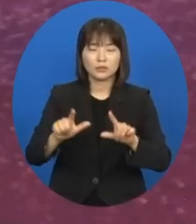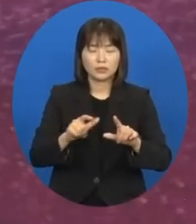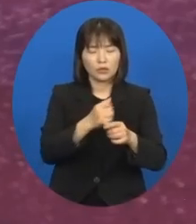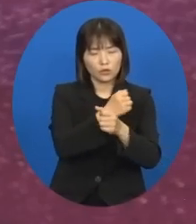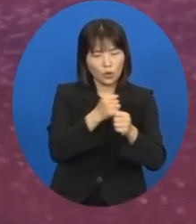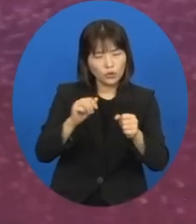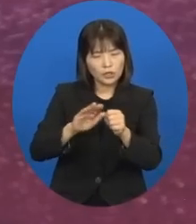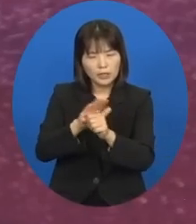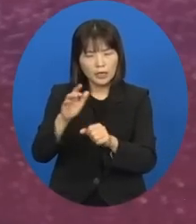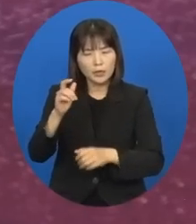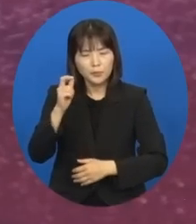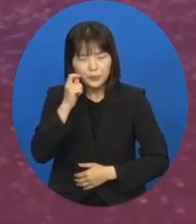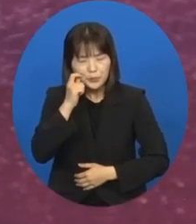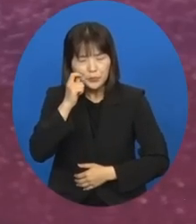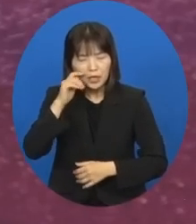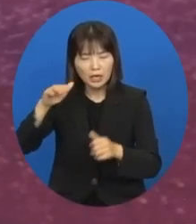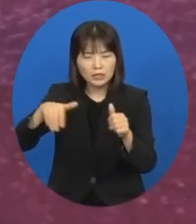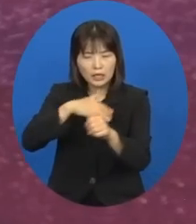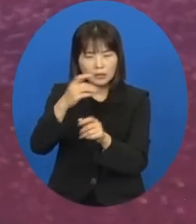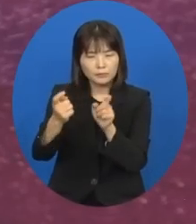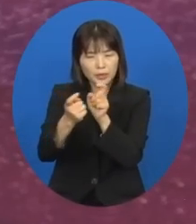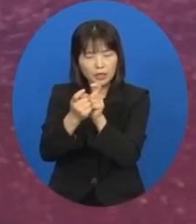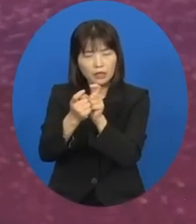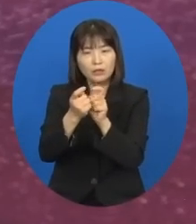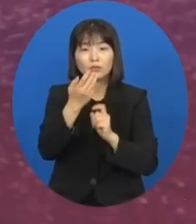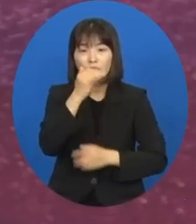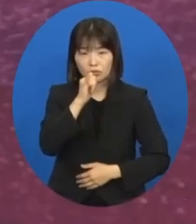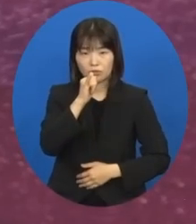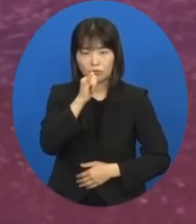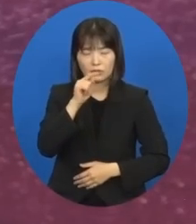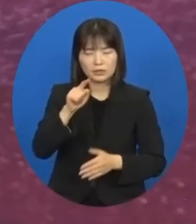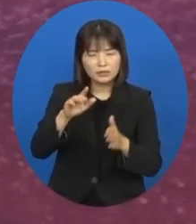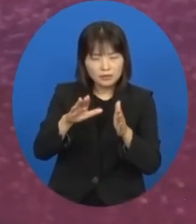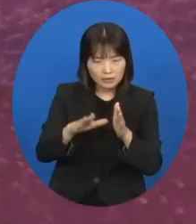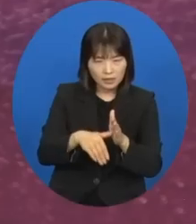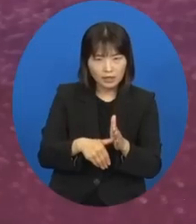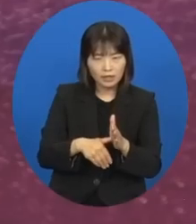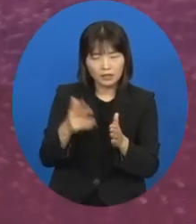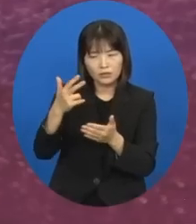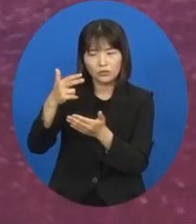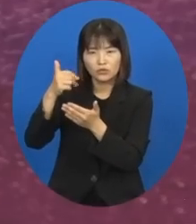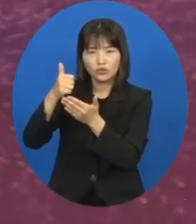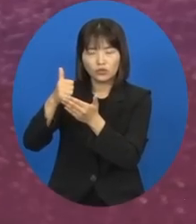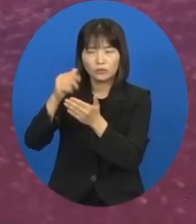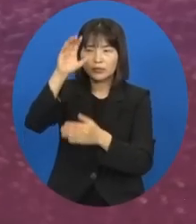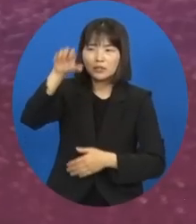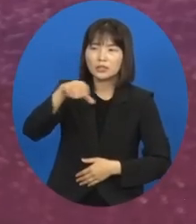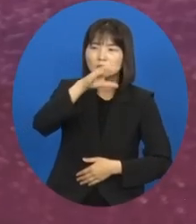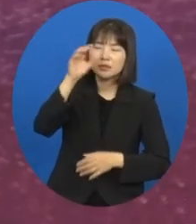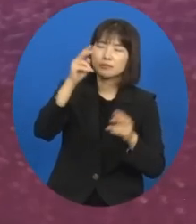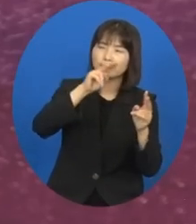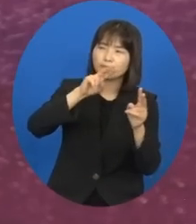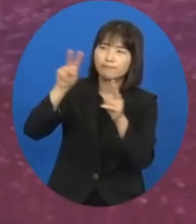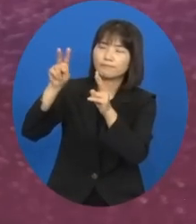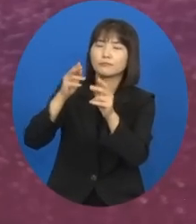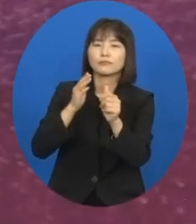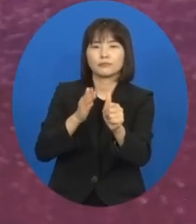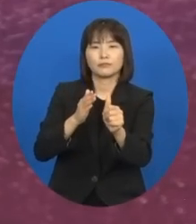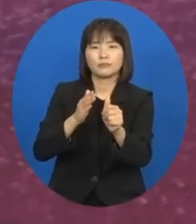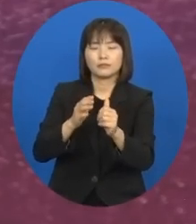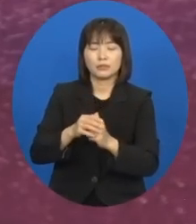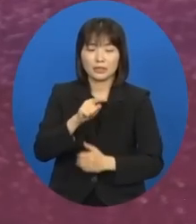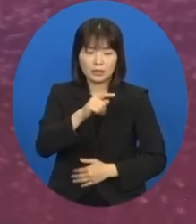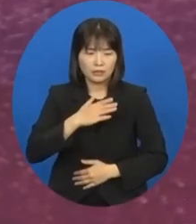용서와 사랑 못할 상황 만나실 수 있습니다 그때마다 주님의 십자가를 바라보십시다 네가